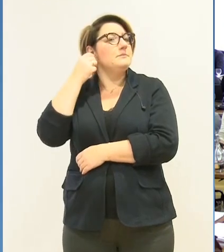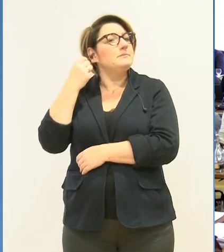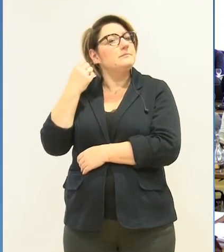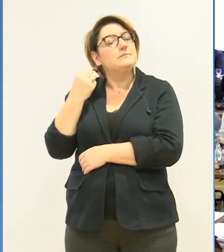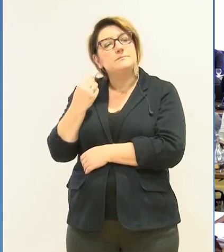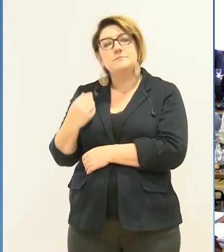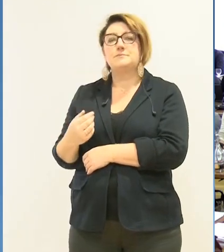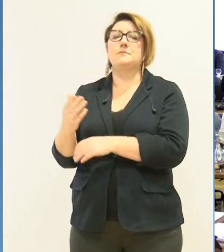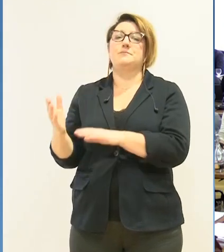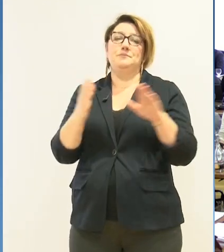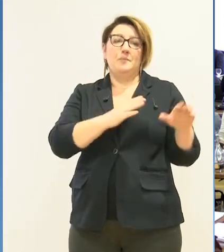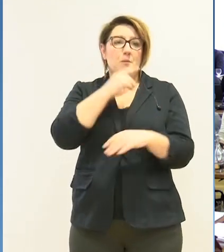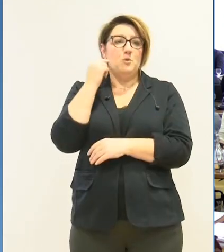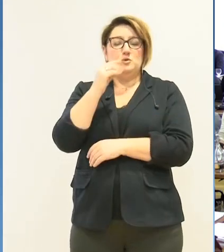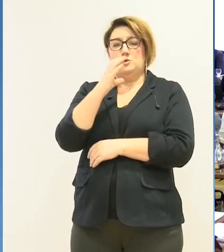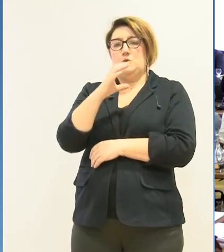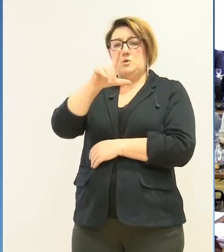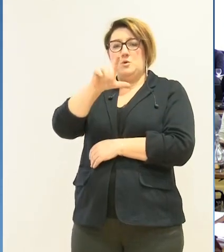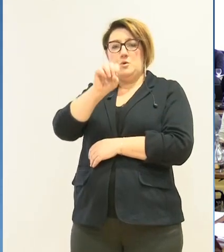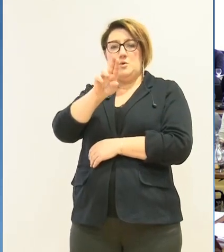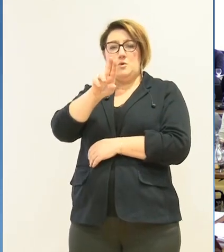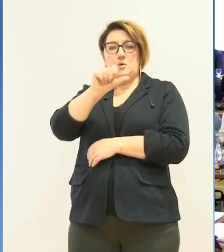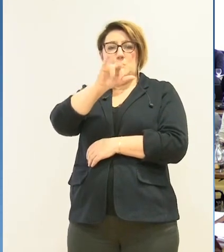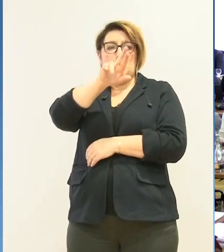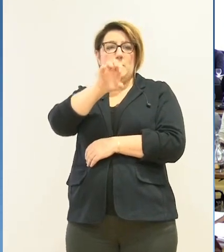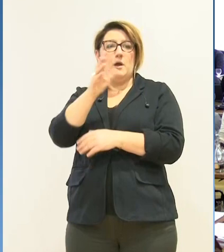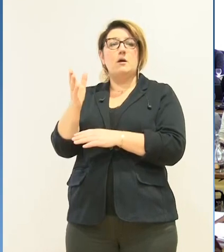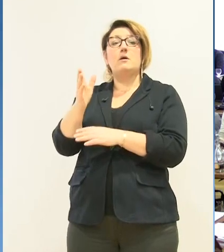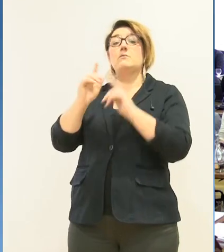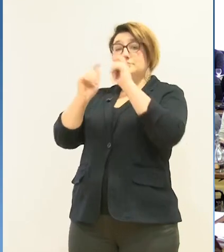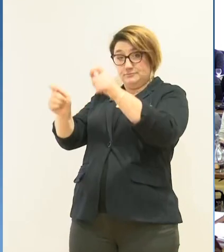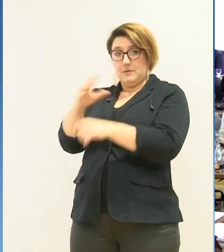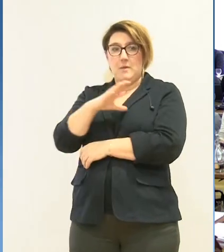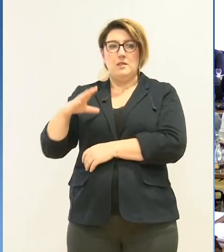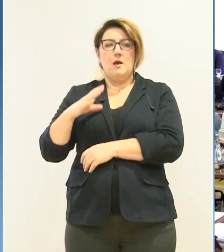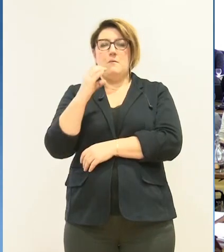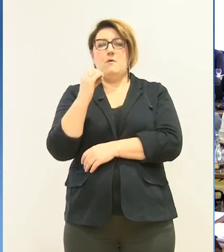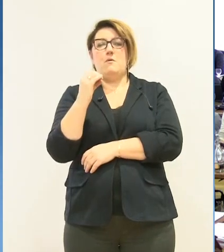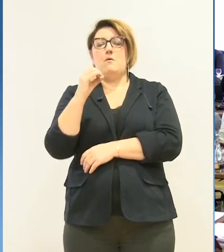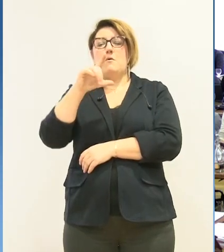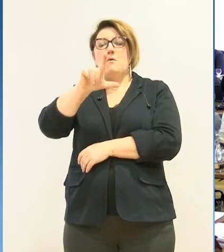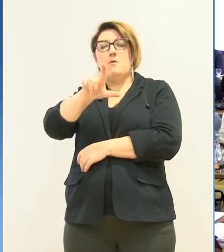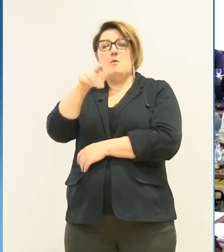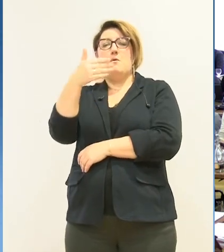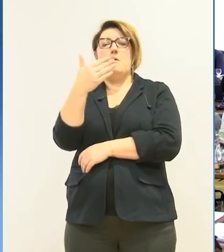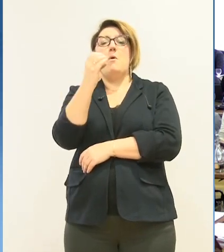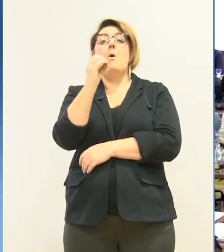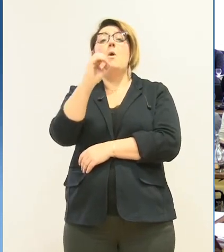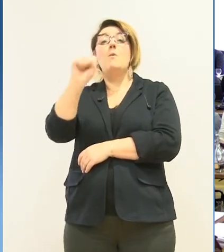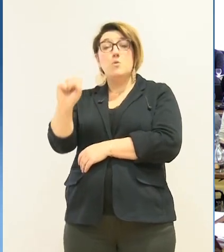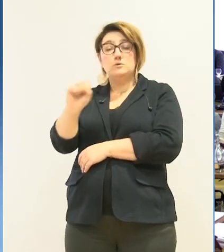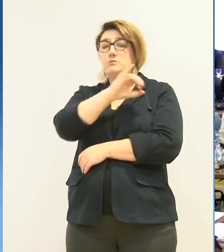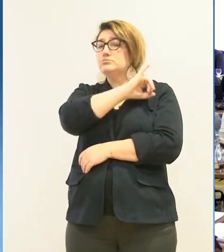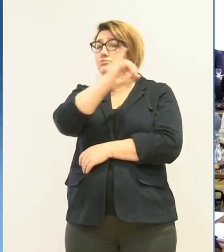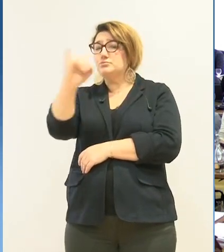pouvoir à me cristaux pour la soirée monjack thadden pouvoir à monsieur de séguier pour la